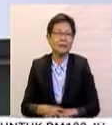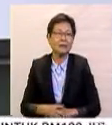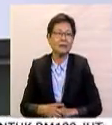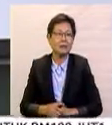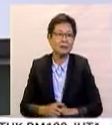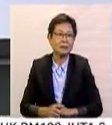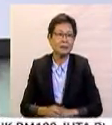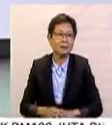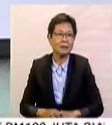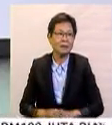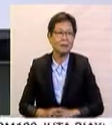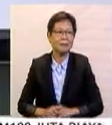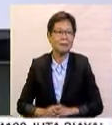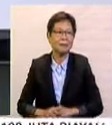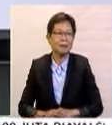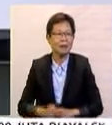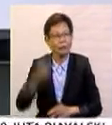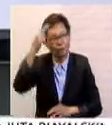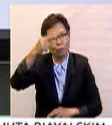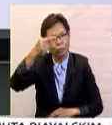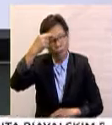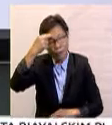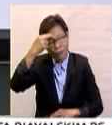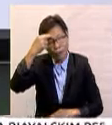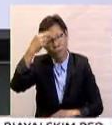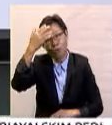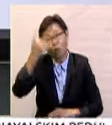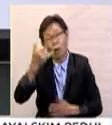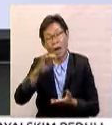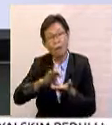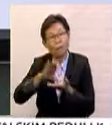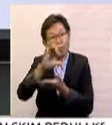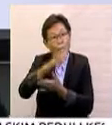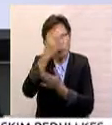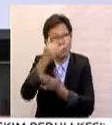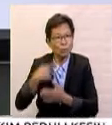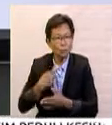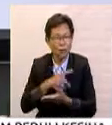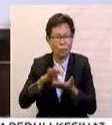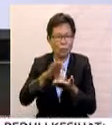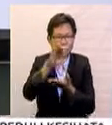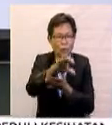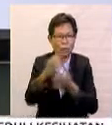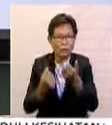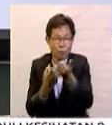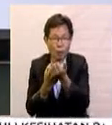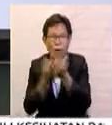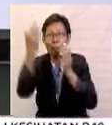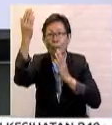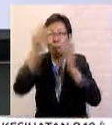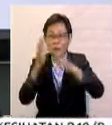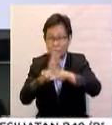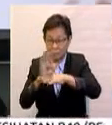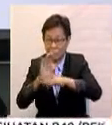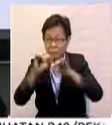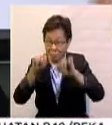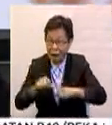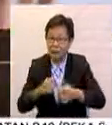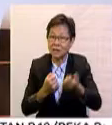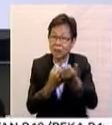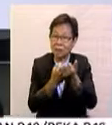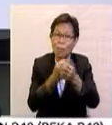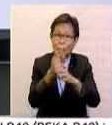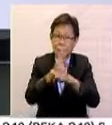Much as it takes. The reason why I want to invest as much as it takes is because we're not just investing to support our Malaysian business. A lot of